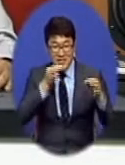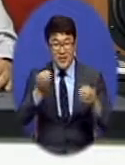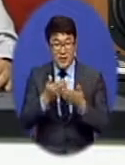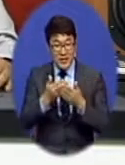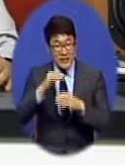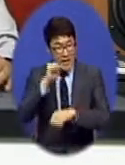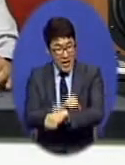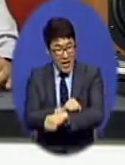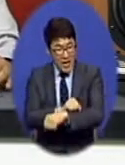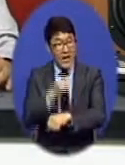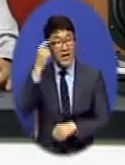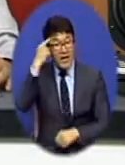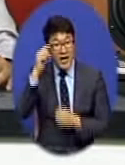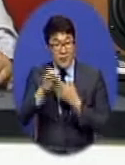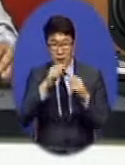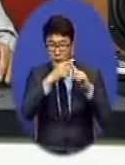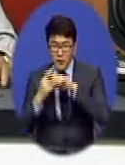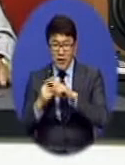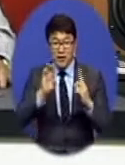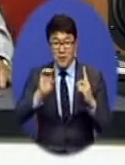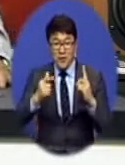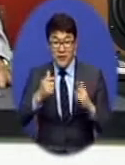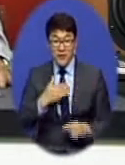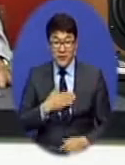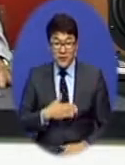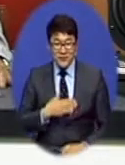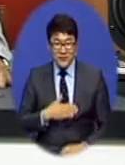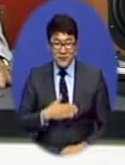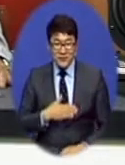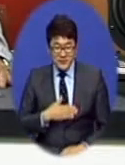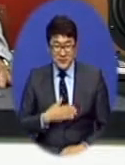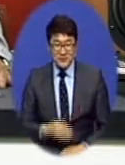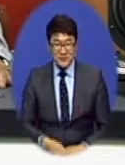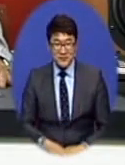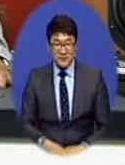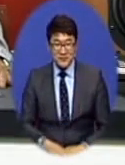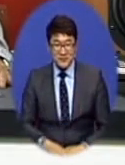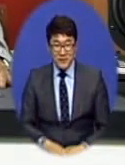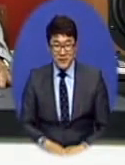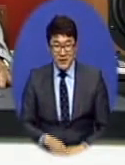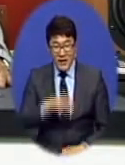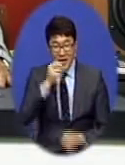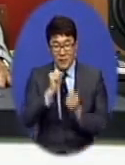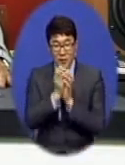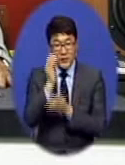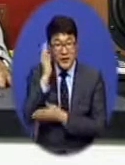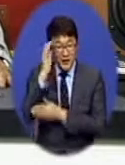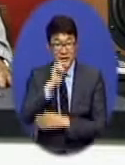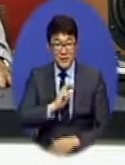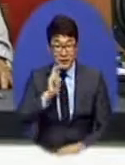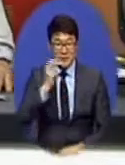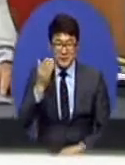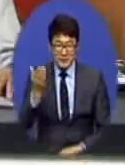잘 부르셨다라고 생각하면 무조건 1번입니다. 1번 순서니까. 자. 네, 그래요. 송용봉님이 부릅니다. 네. 할미꽃 사연